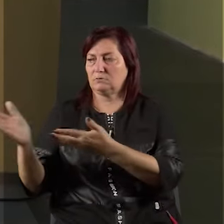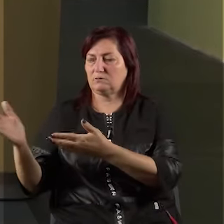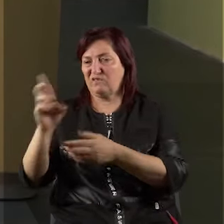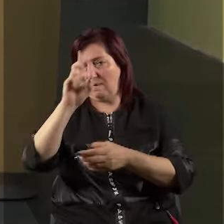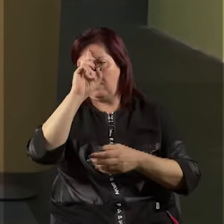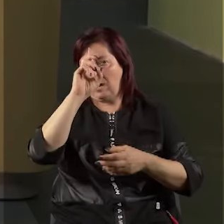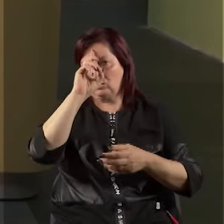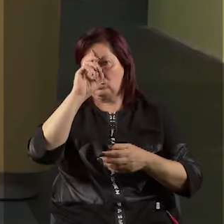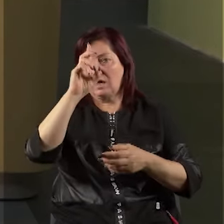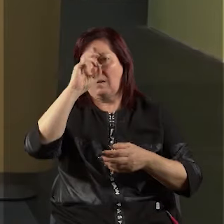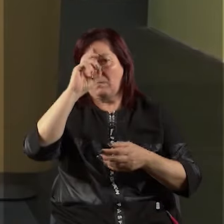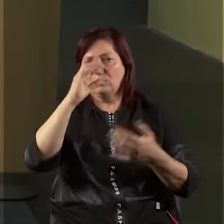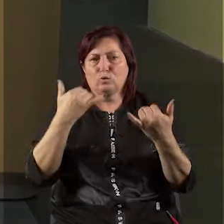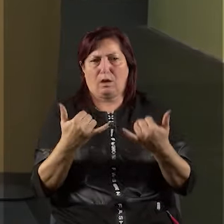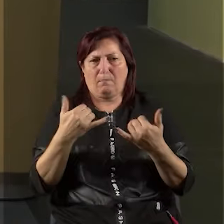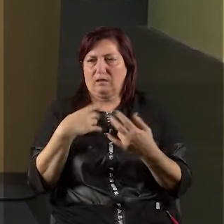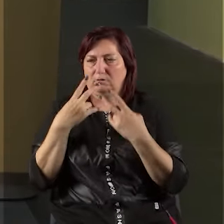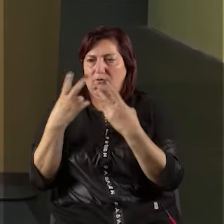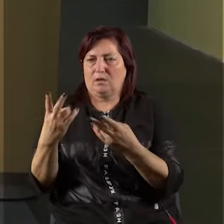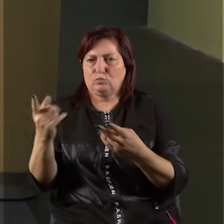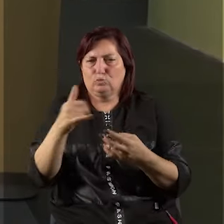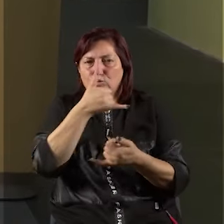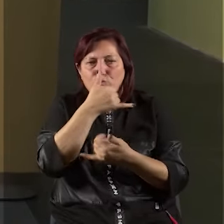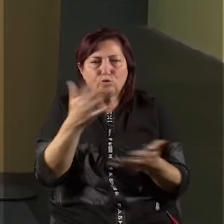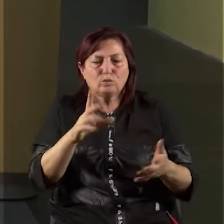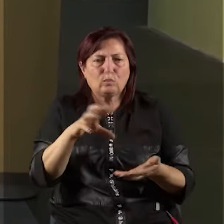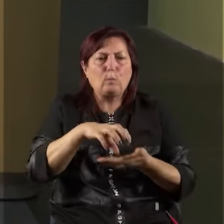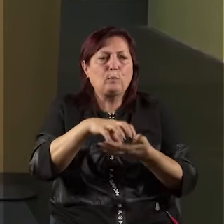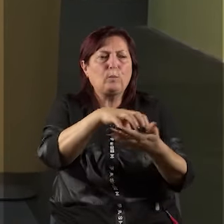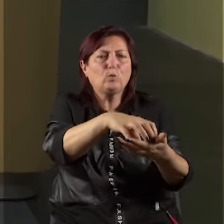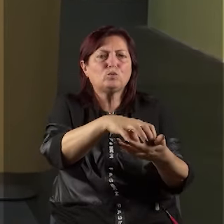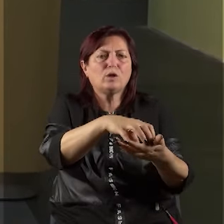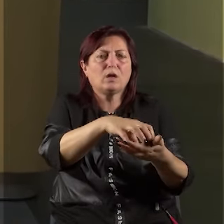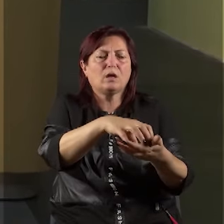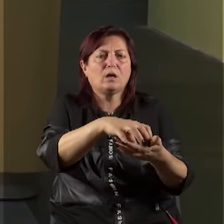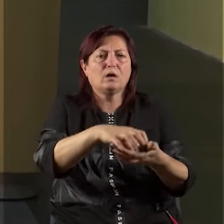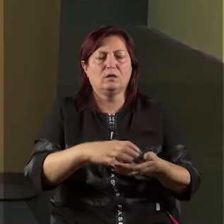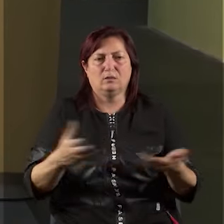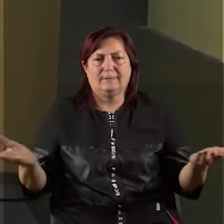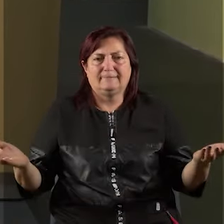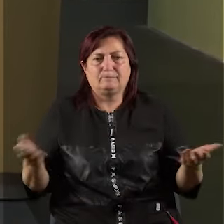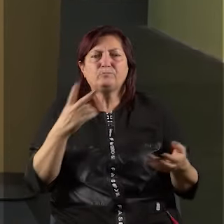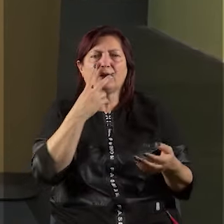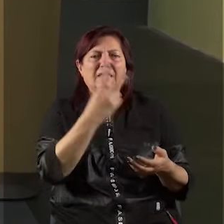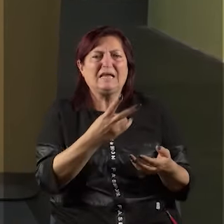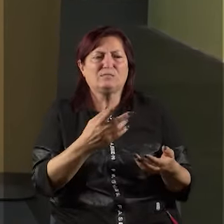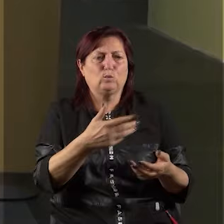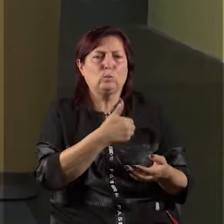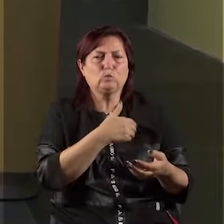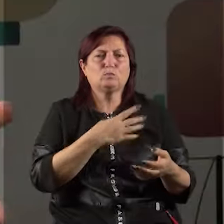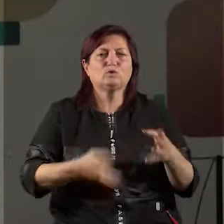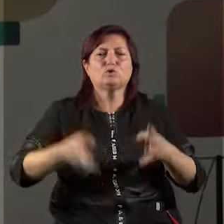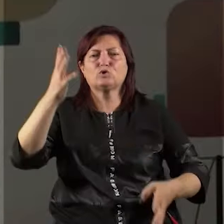բայց պետությունը այսօր տեսնում ենք, ի վիճակի չէ, բյուջեն ի վիճակի չի, չի էլի, հիմա տեսնում ենք, որ ուզում են